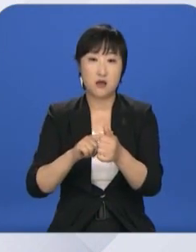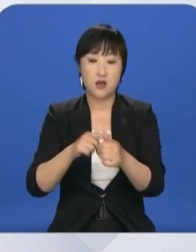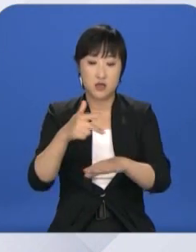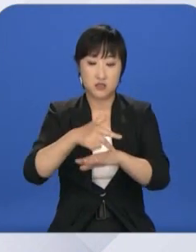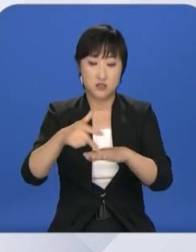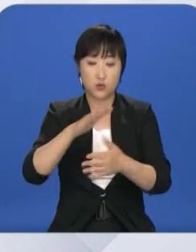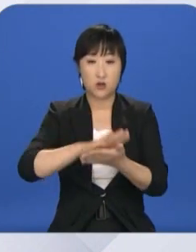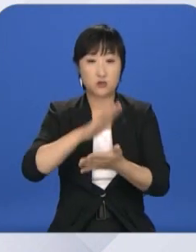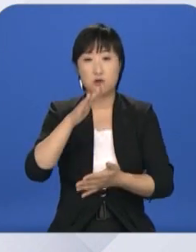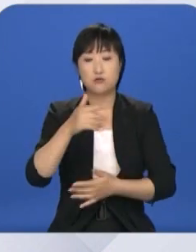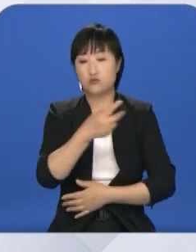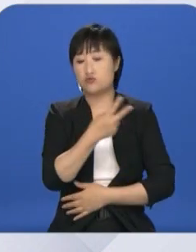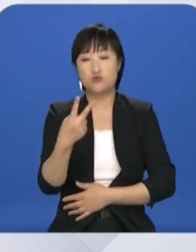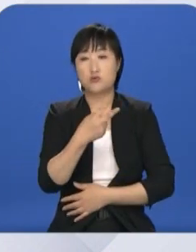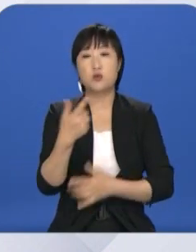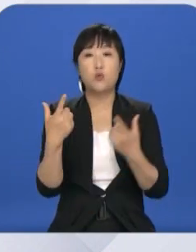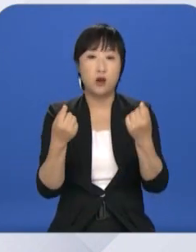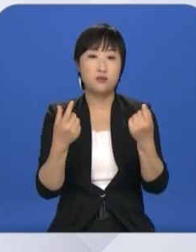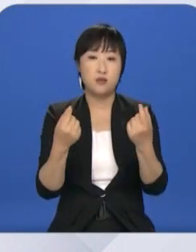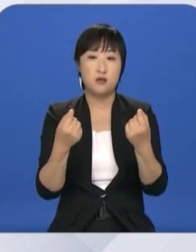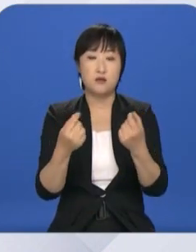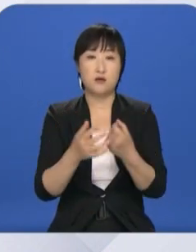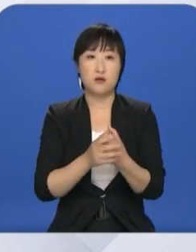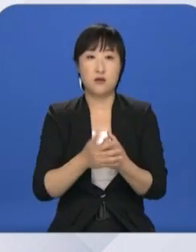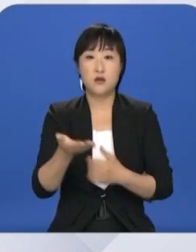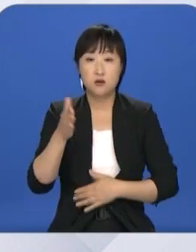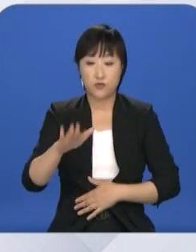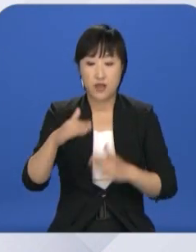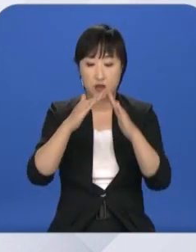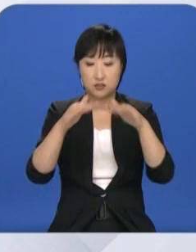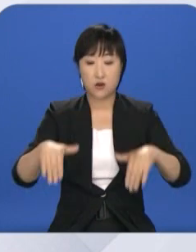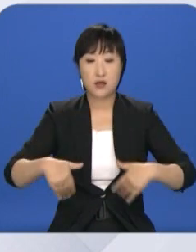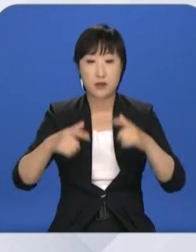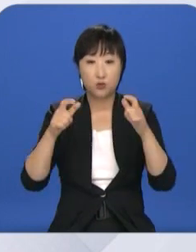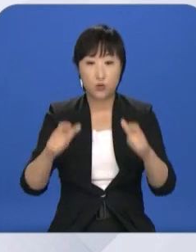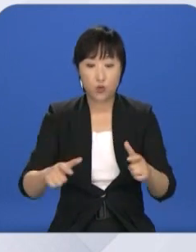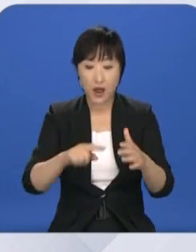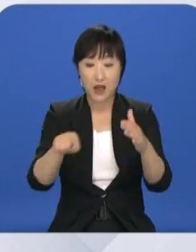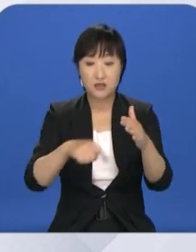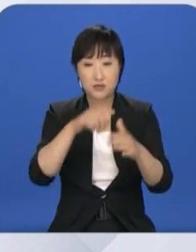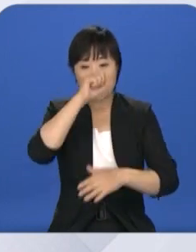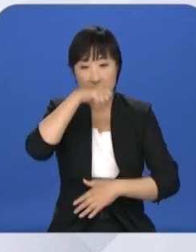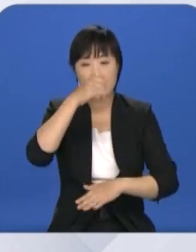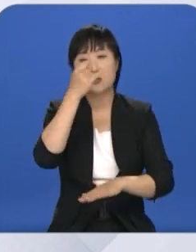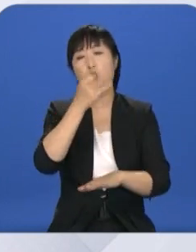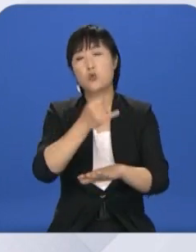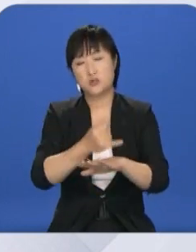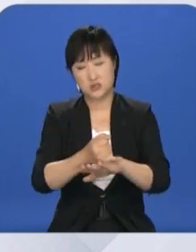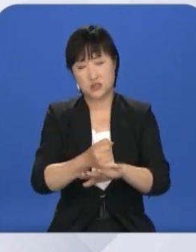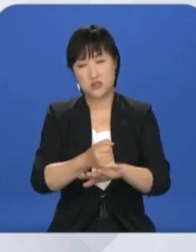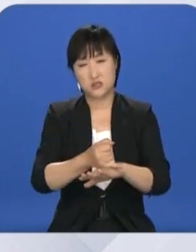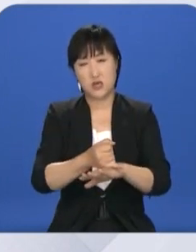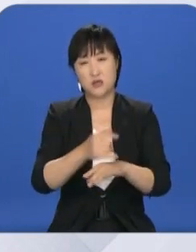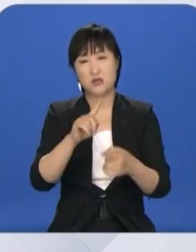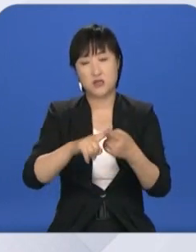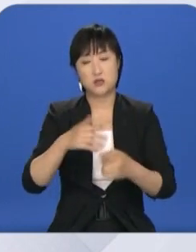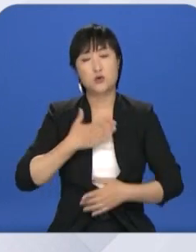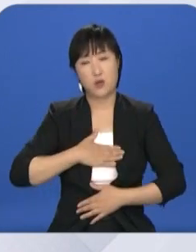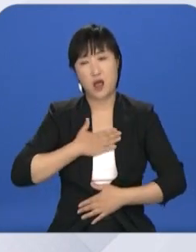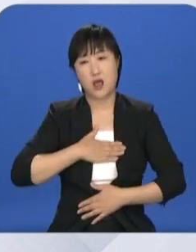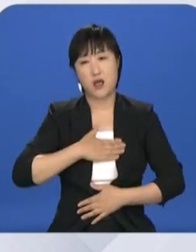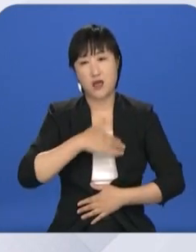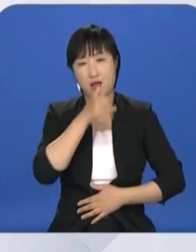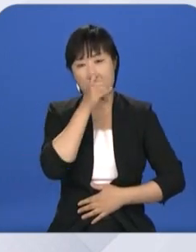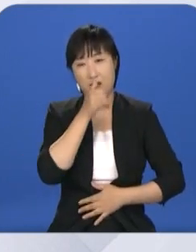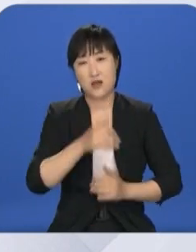열정이 대단하다고 생각하는데 예산이 전라남도에서 꼴찌다는 부분은 저도 익히 좀 알고